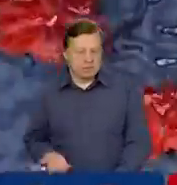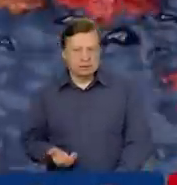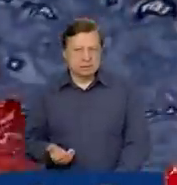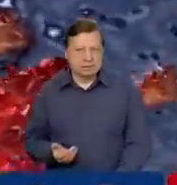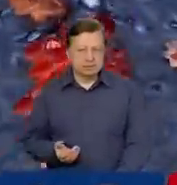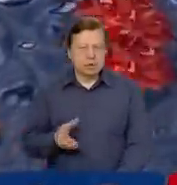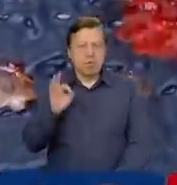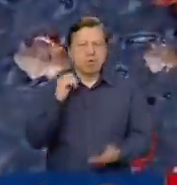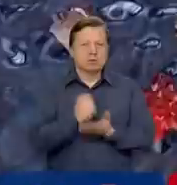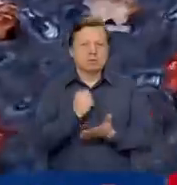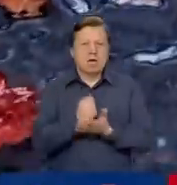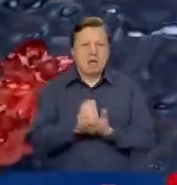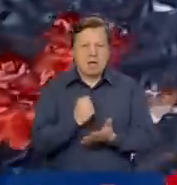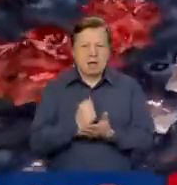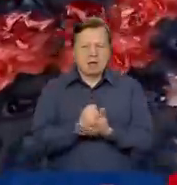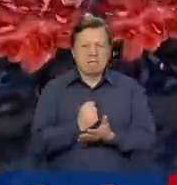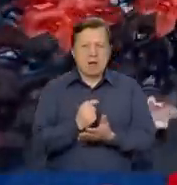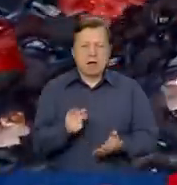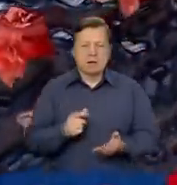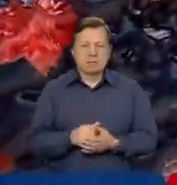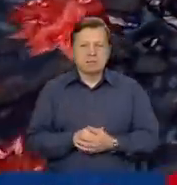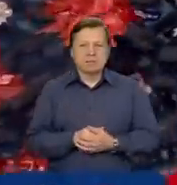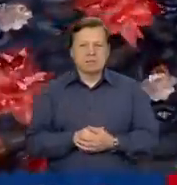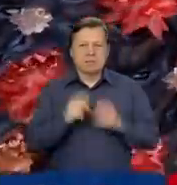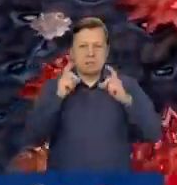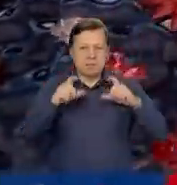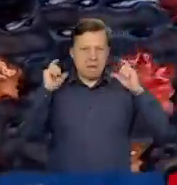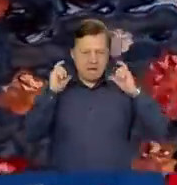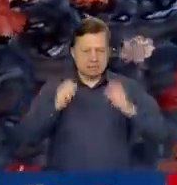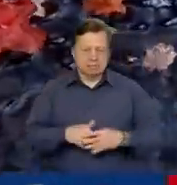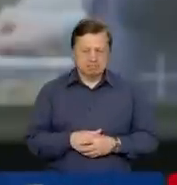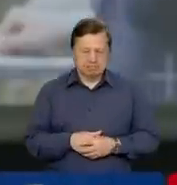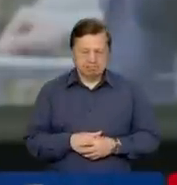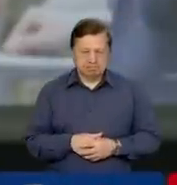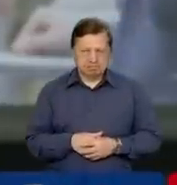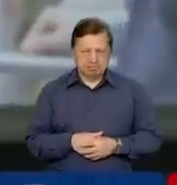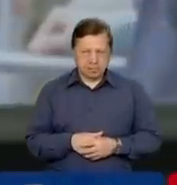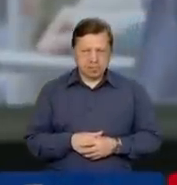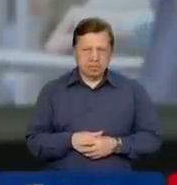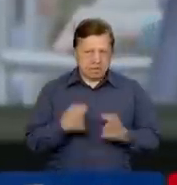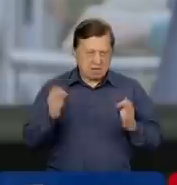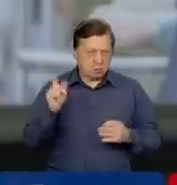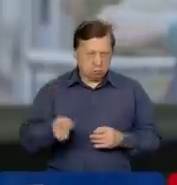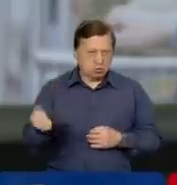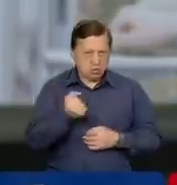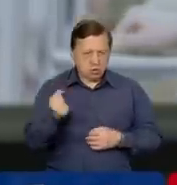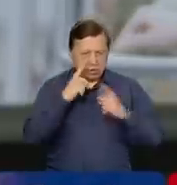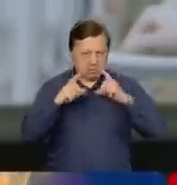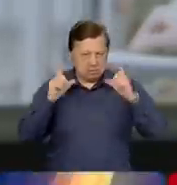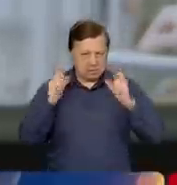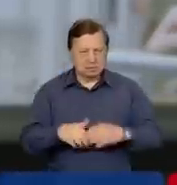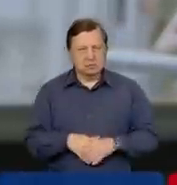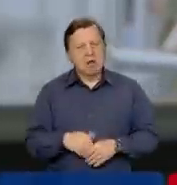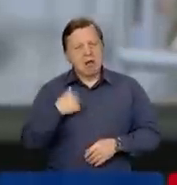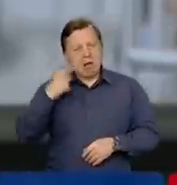w sprawie maski takiej, no co teraz trzeba maskę nosić na twarzy. Czy można by